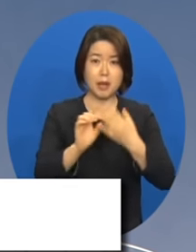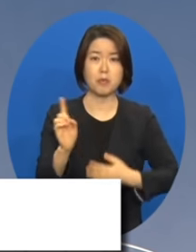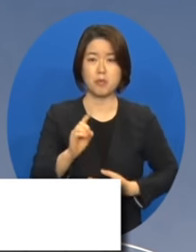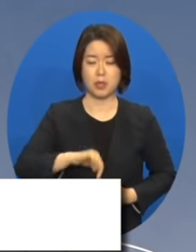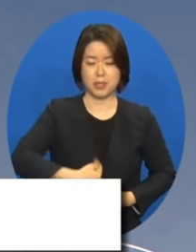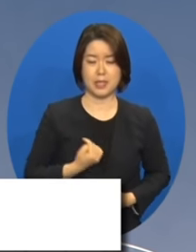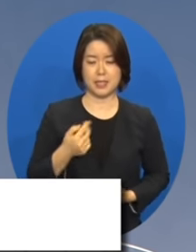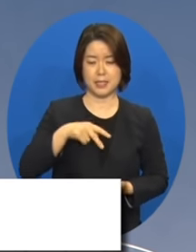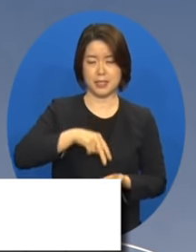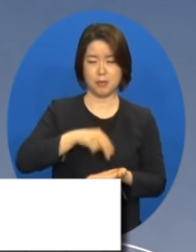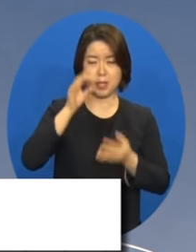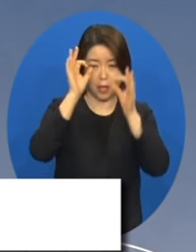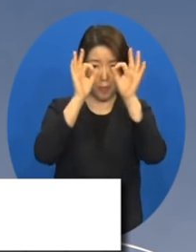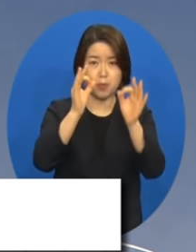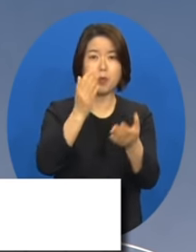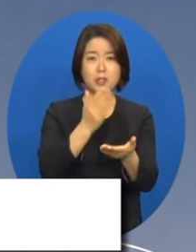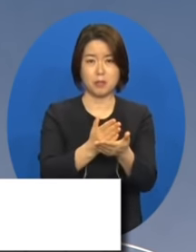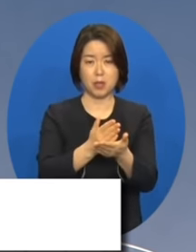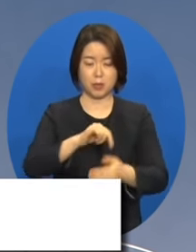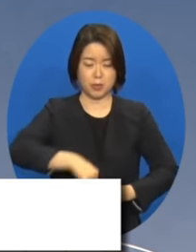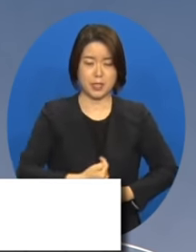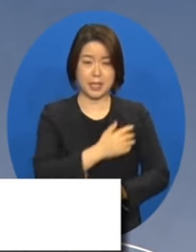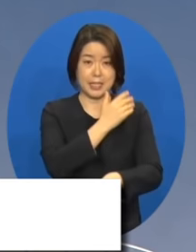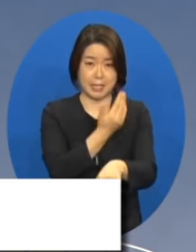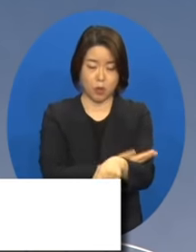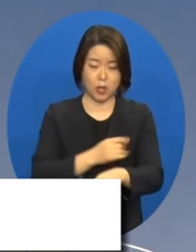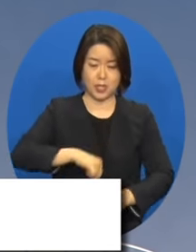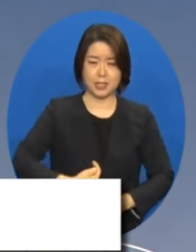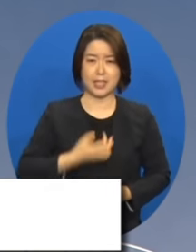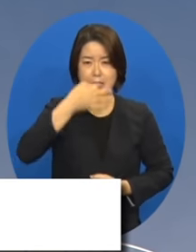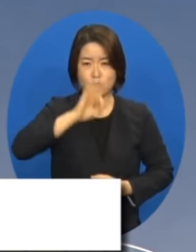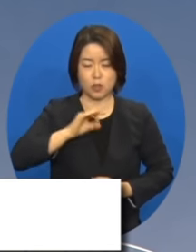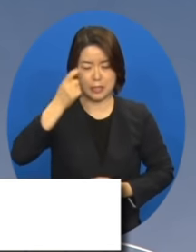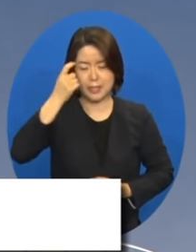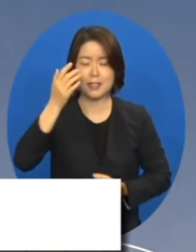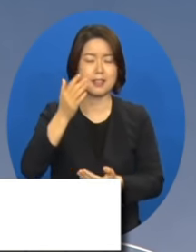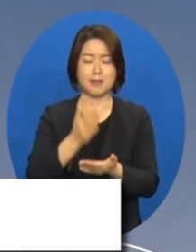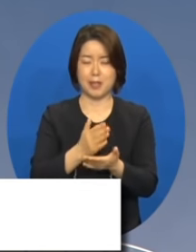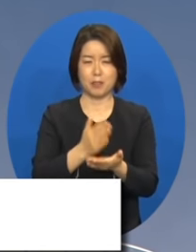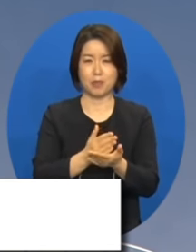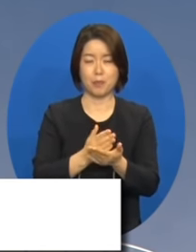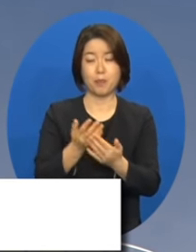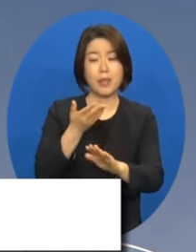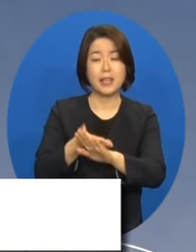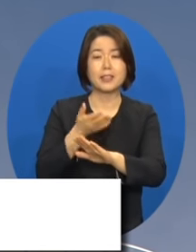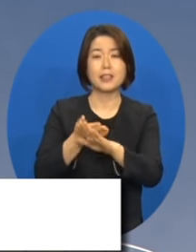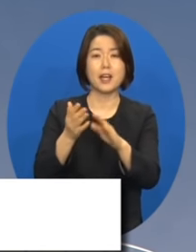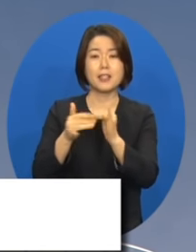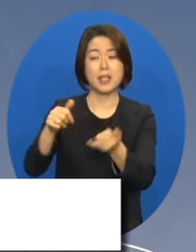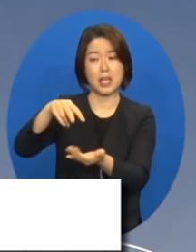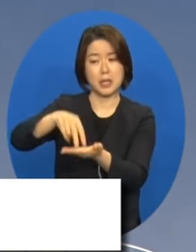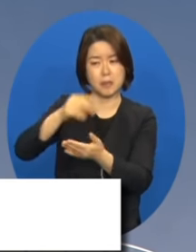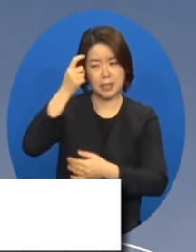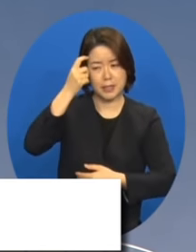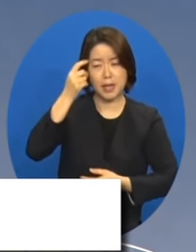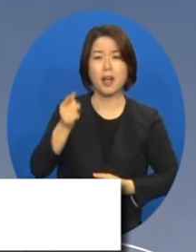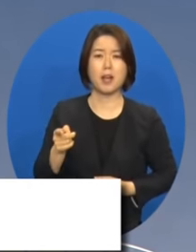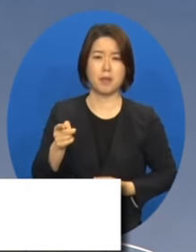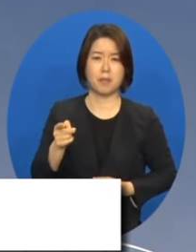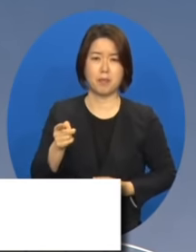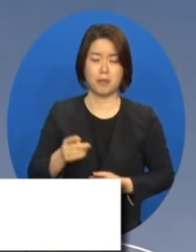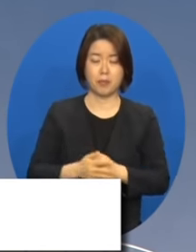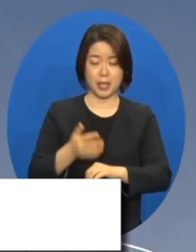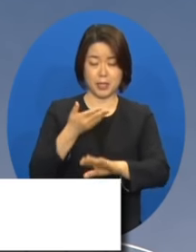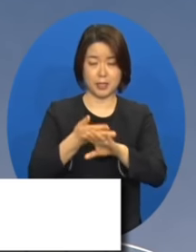보지 말고 자기 권리 자기 유익을 챙기지 말고 다른 사람의 입장에서 볼 다른